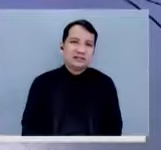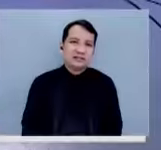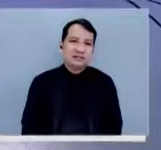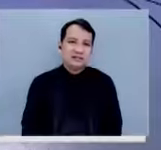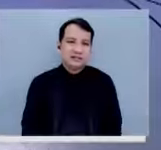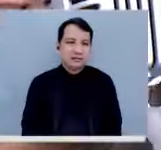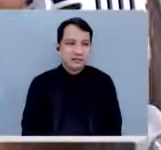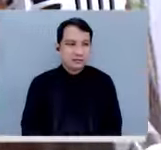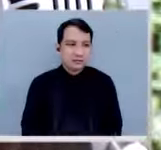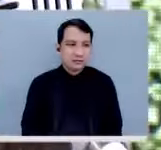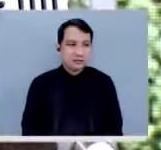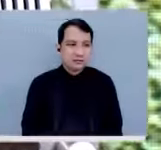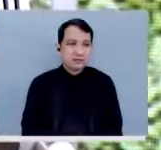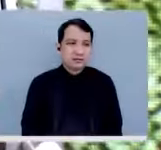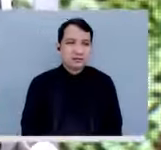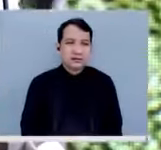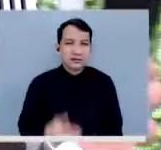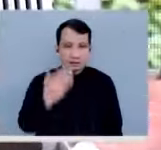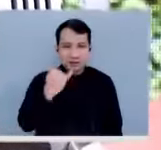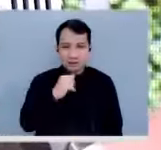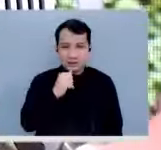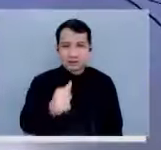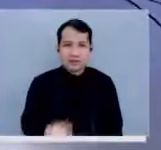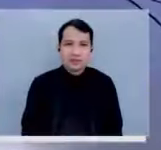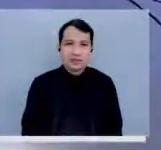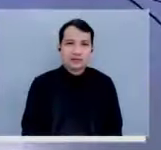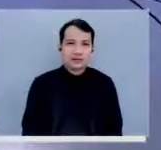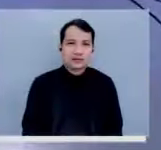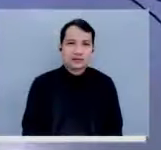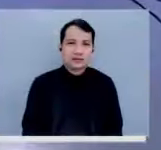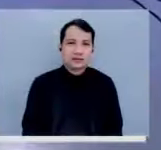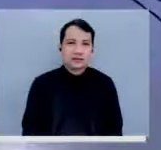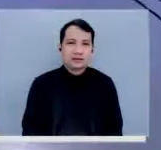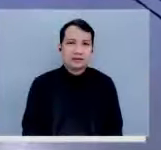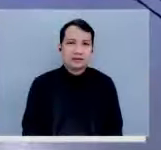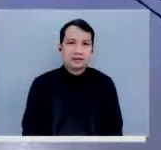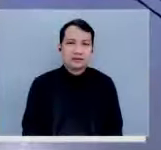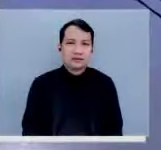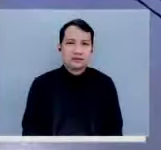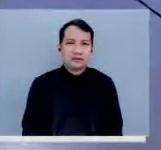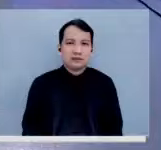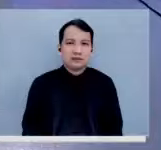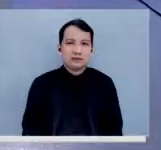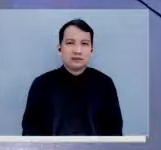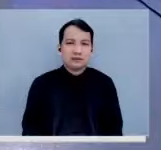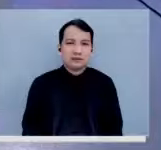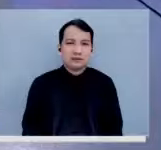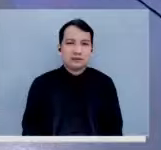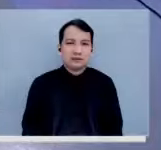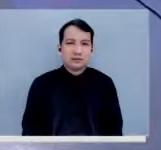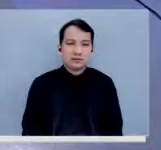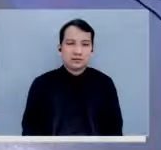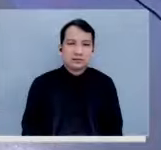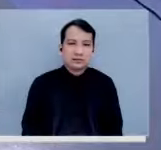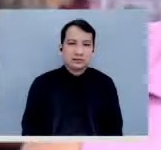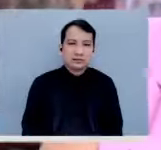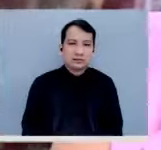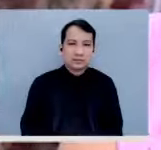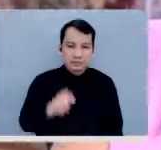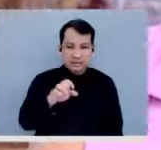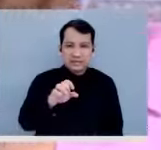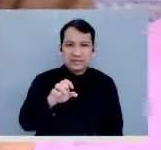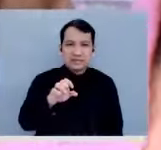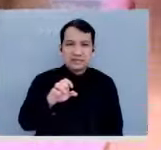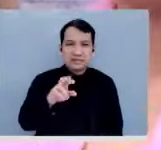Parang, Why not, diba? So, why not? Kayo eh, meron ka bang gusto makakollab? Sa E-Head, sila Reigns. Kasi oy, under yeah, management